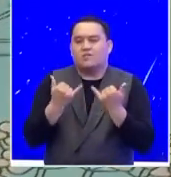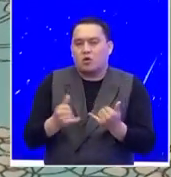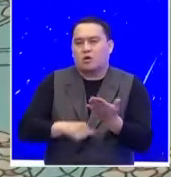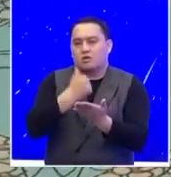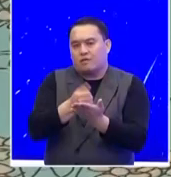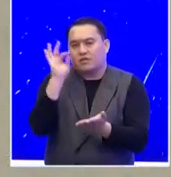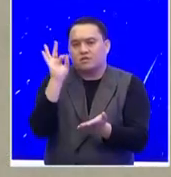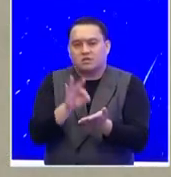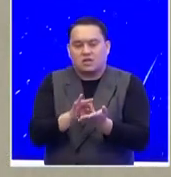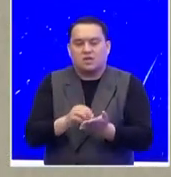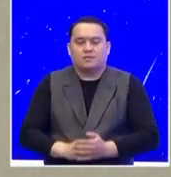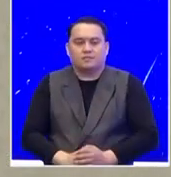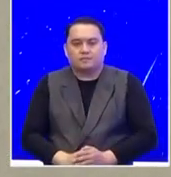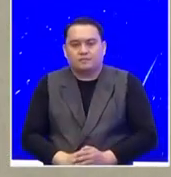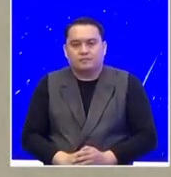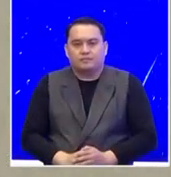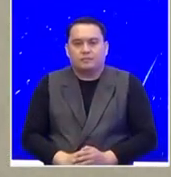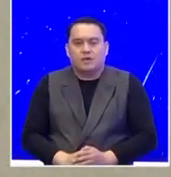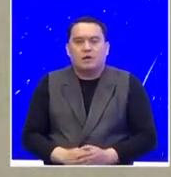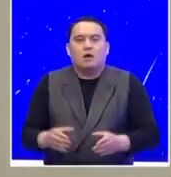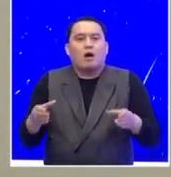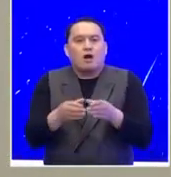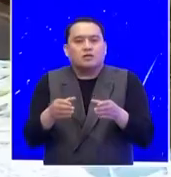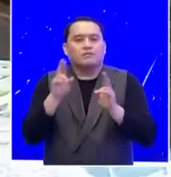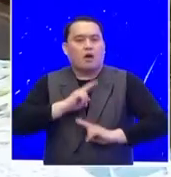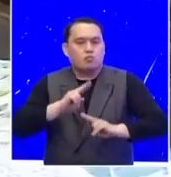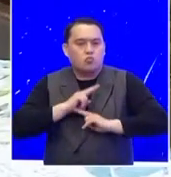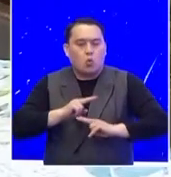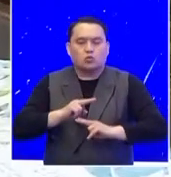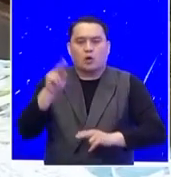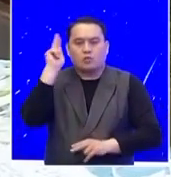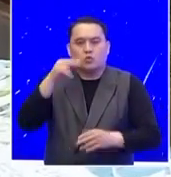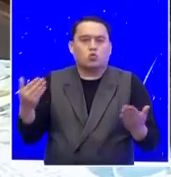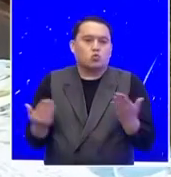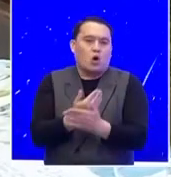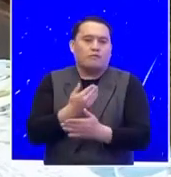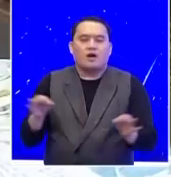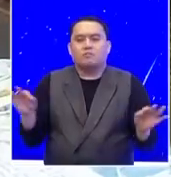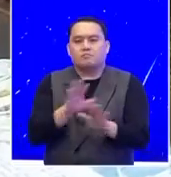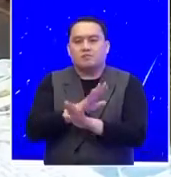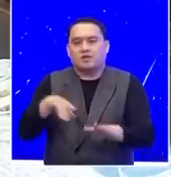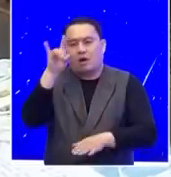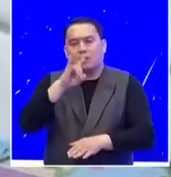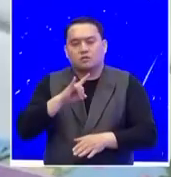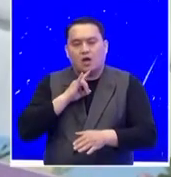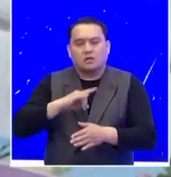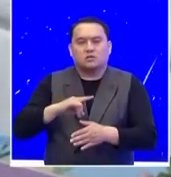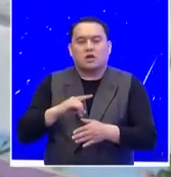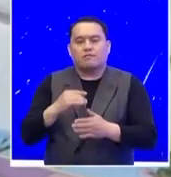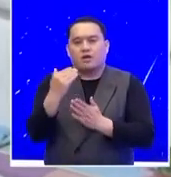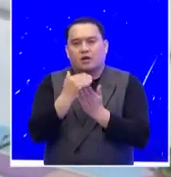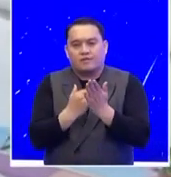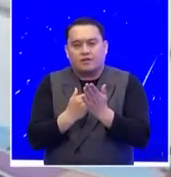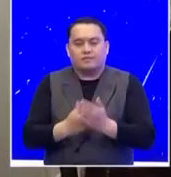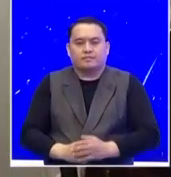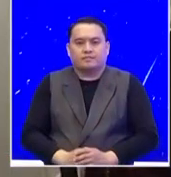из главных задач участниц ансамбля. В то же время коллективная работа помогает разучивать новые песни из репертуара казахских композиторов. Одна из них –